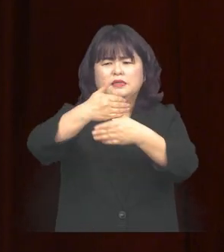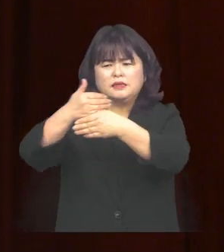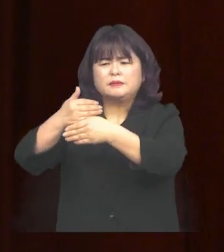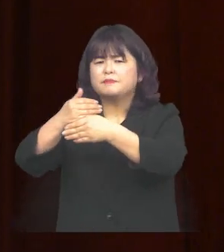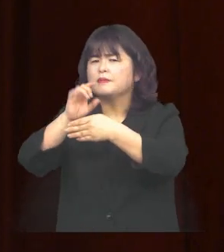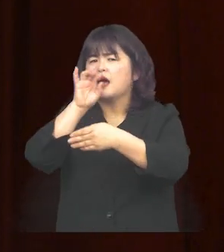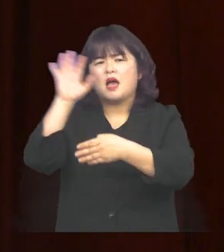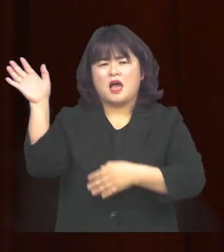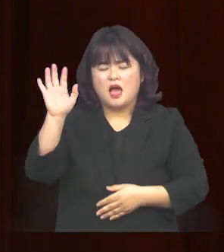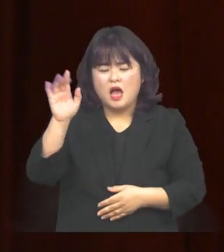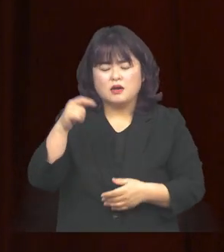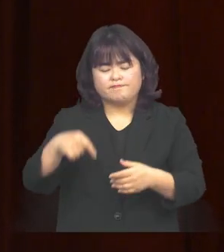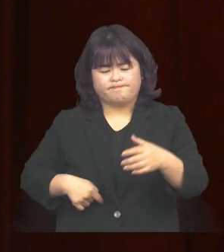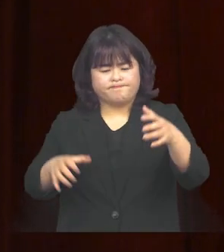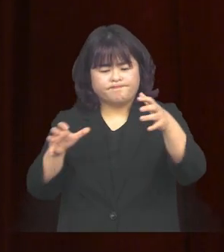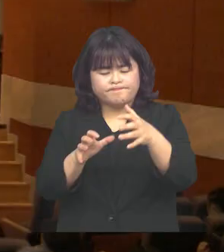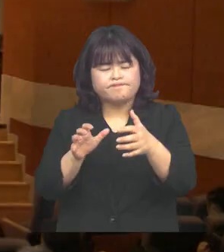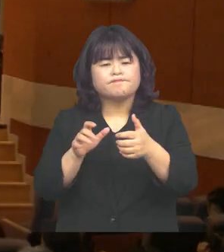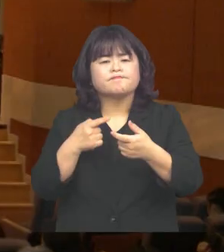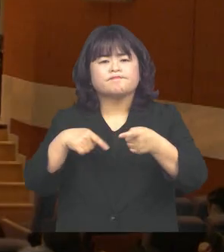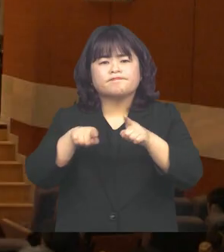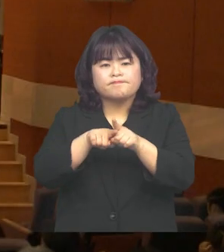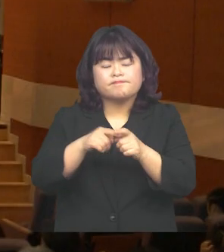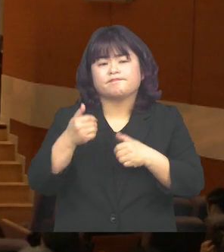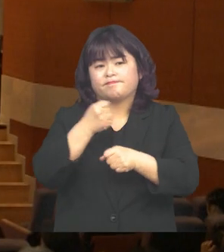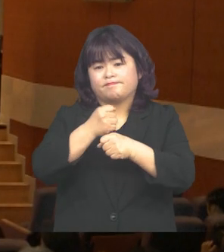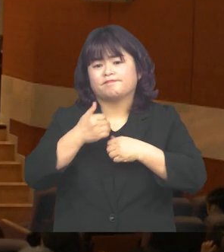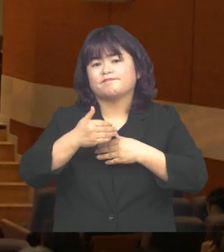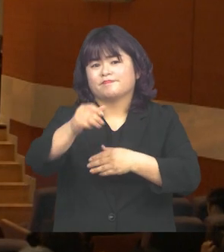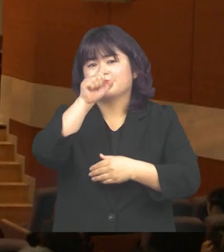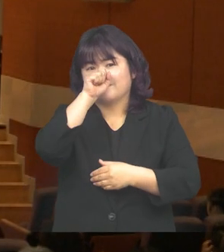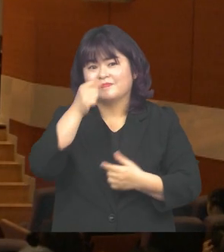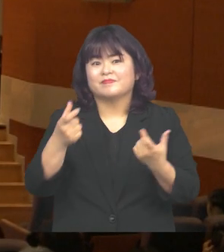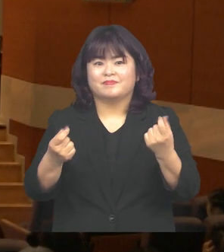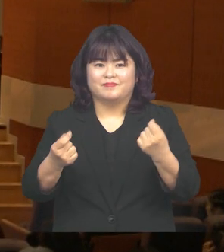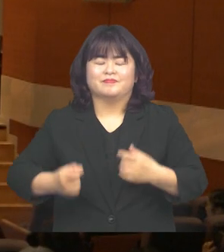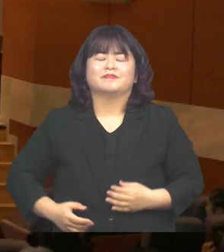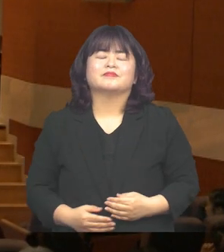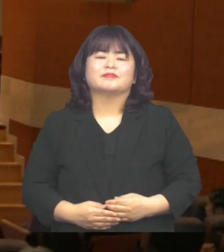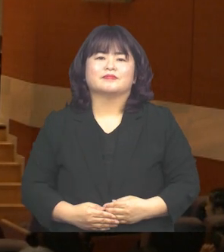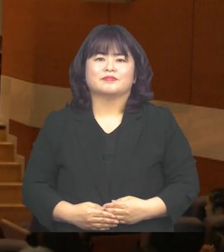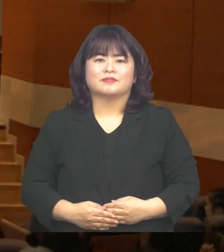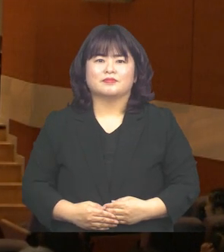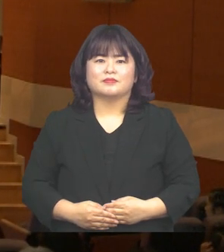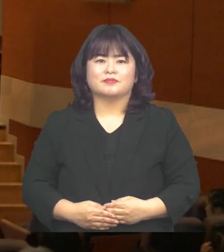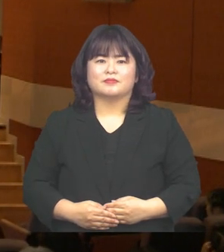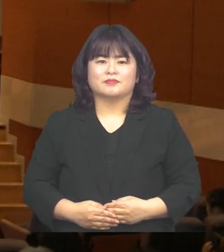장벽이 되지 않는 사회를 시민들이 힘을 모아 함께 만들어가면 좋겠다고 말했습니다.